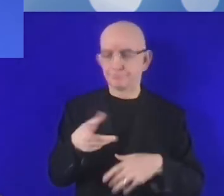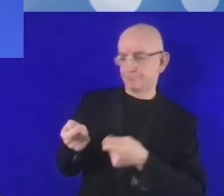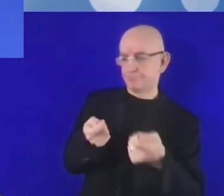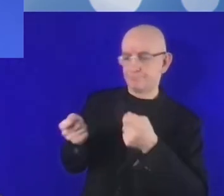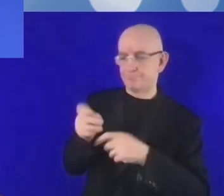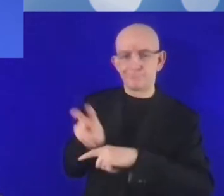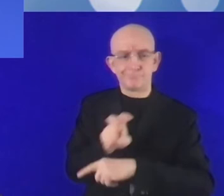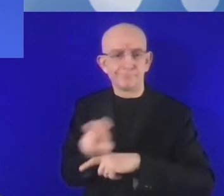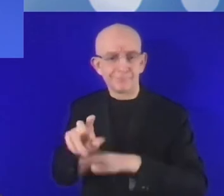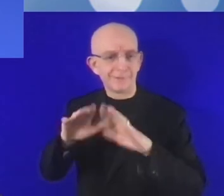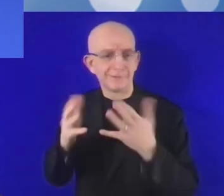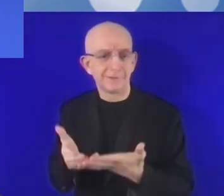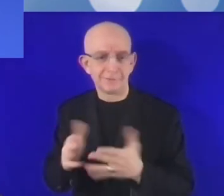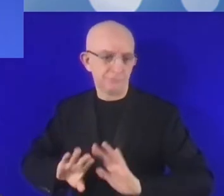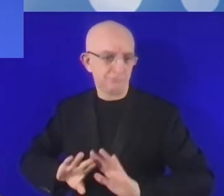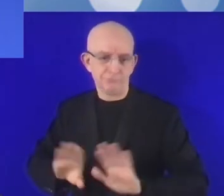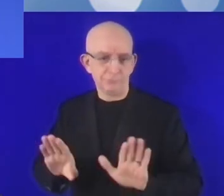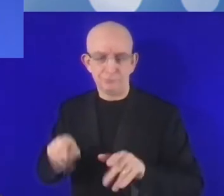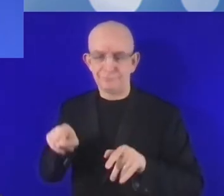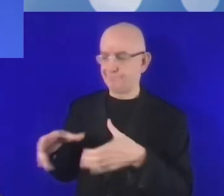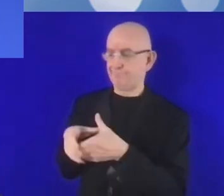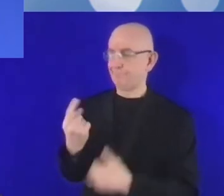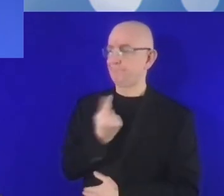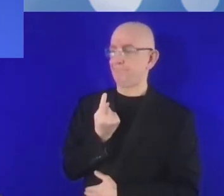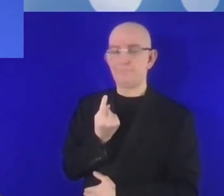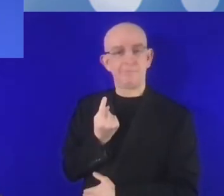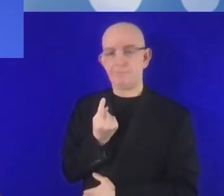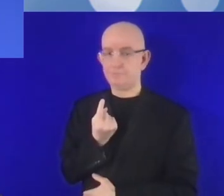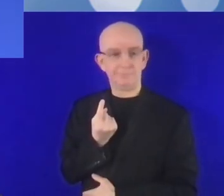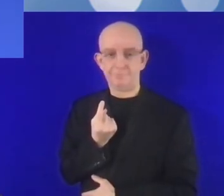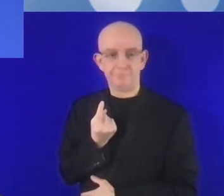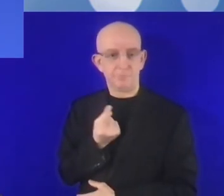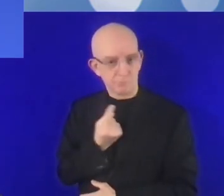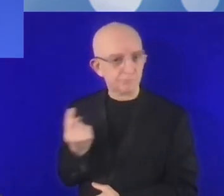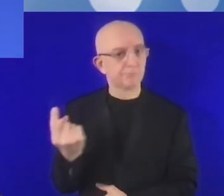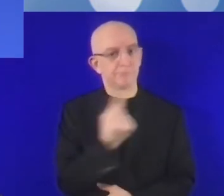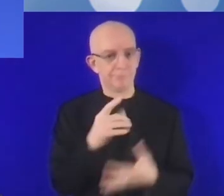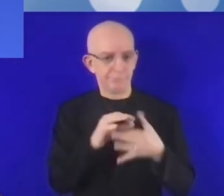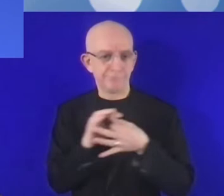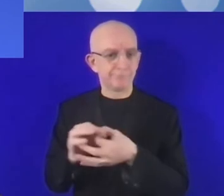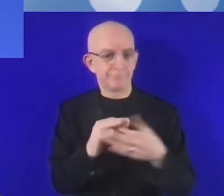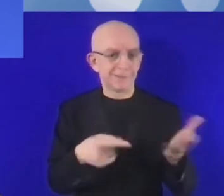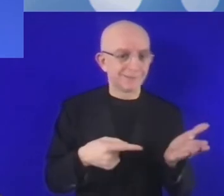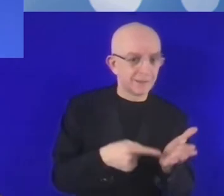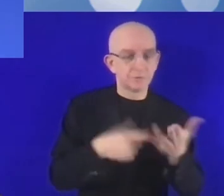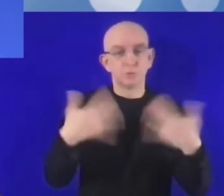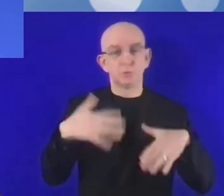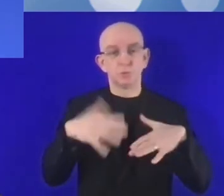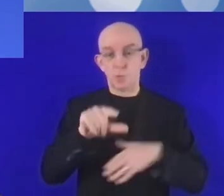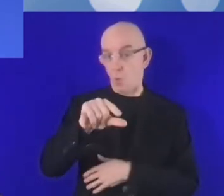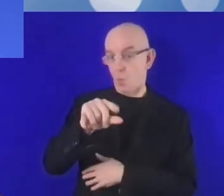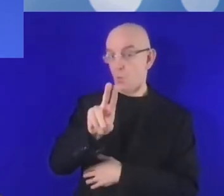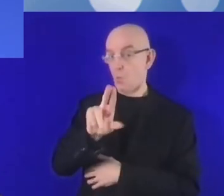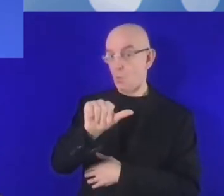présent, on parle de l'avenir, on parle des techniques basées sur la physique quantique. C'est de plus en plus large,